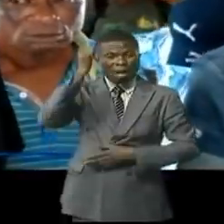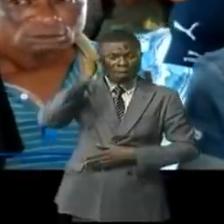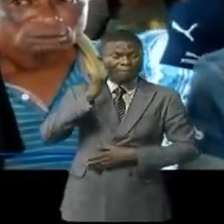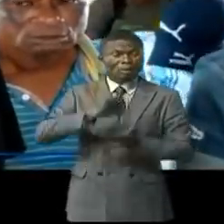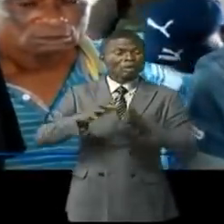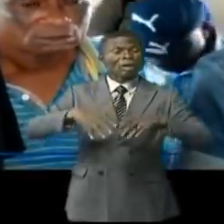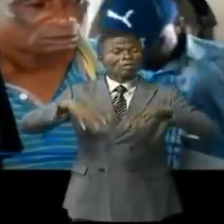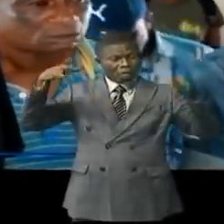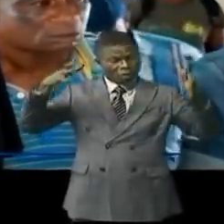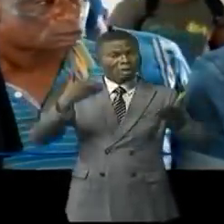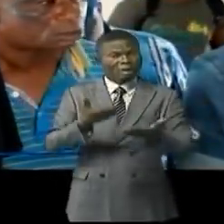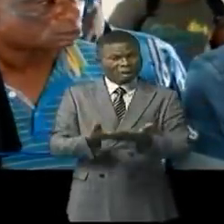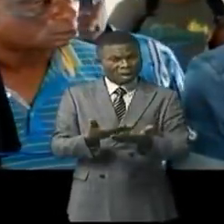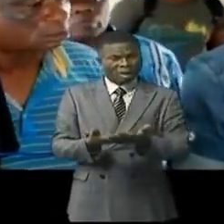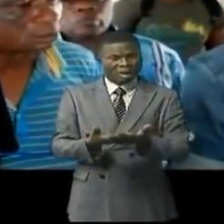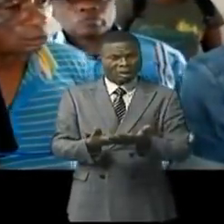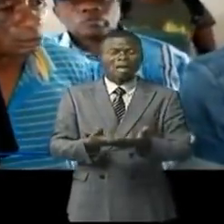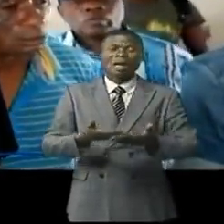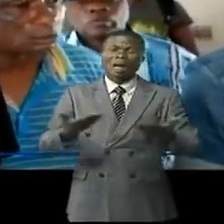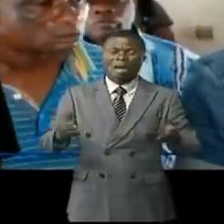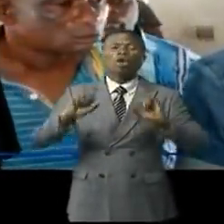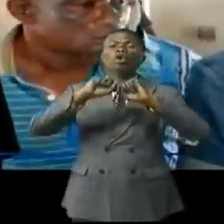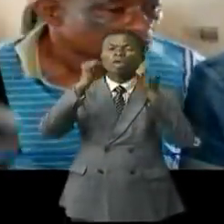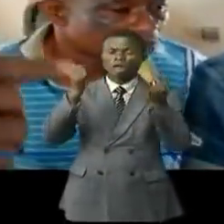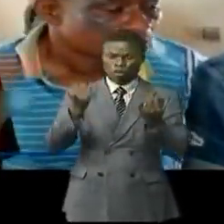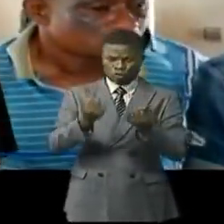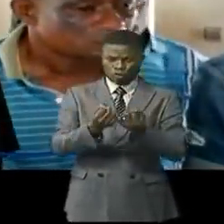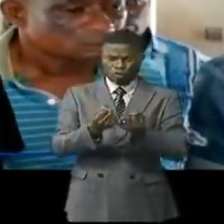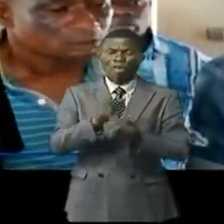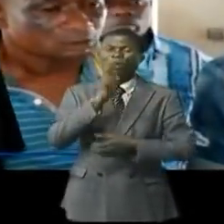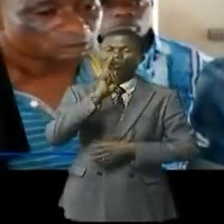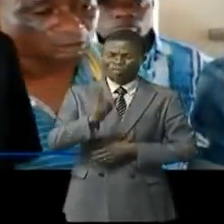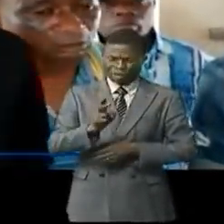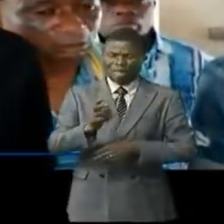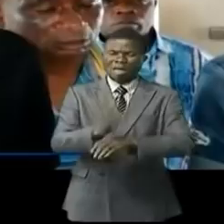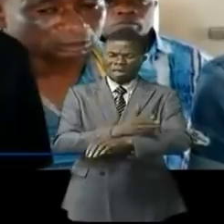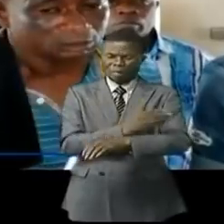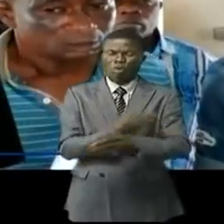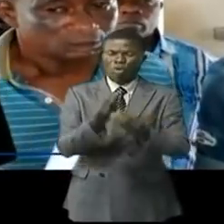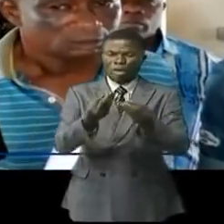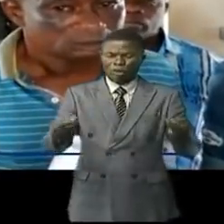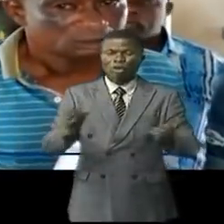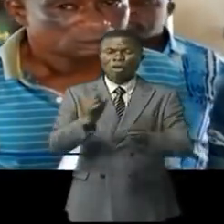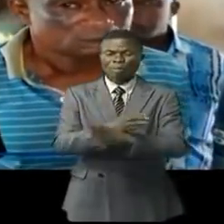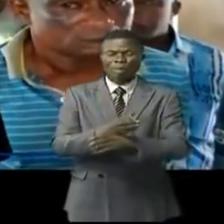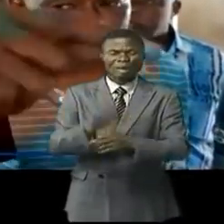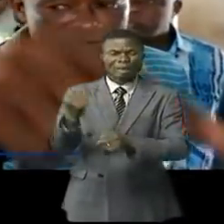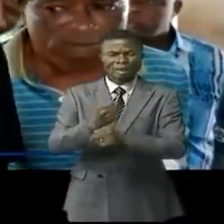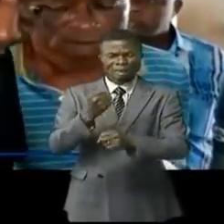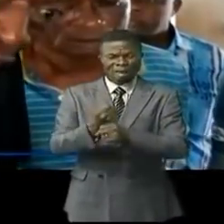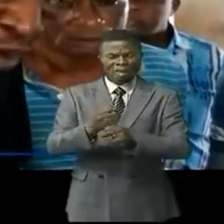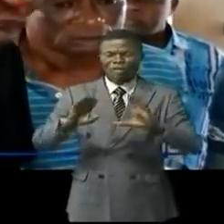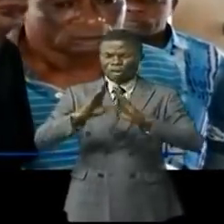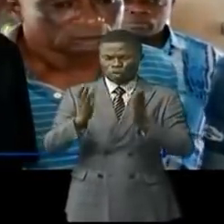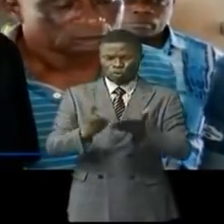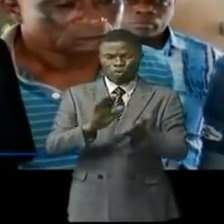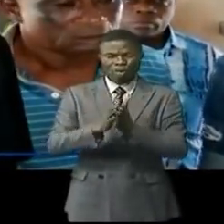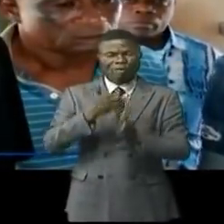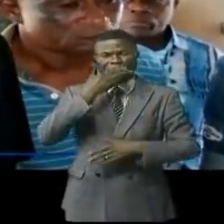Si la flotte des navires redémarre à l'ONATRA, des solutions seront trouvées pour améliorer nos conditions de